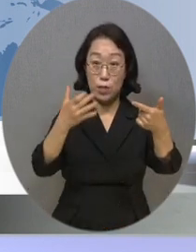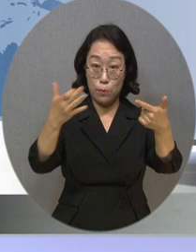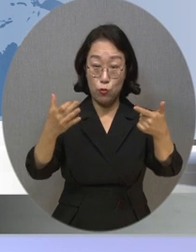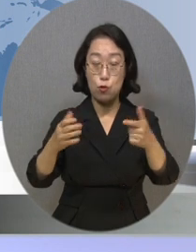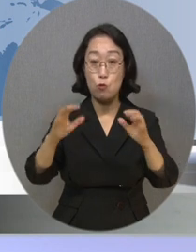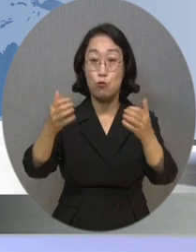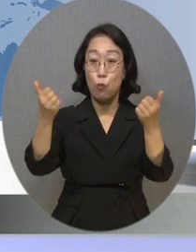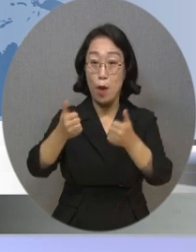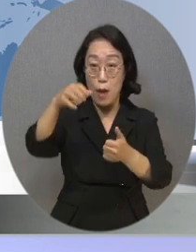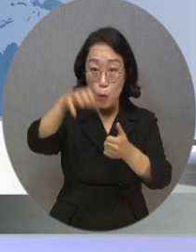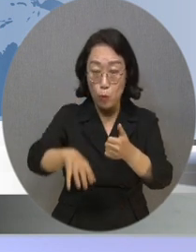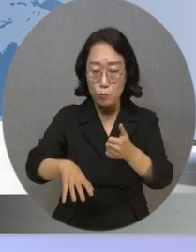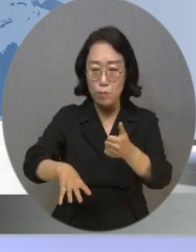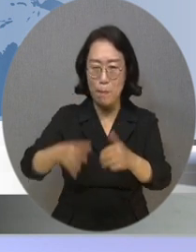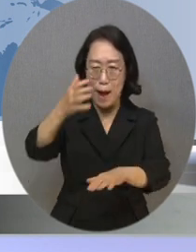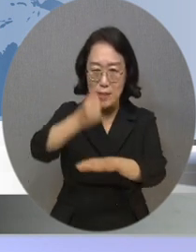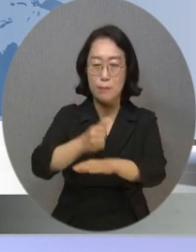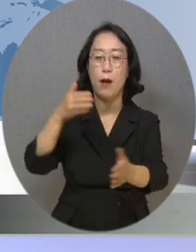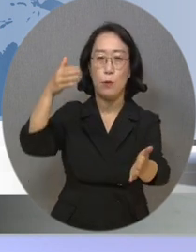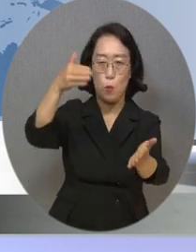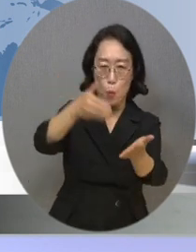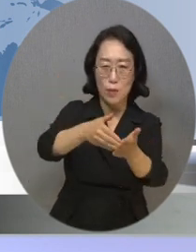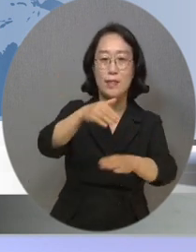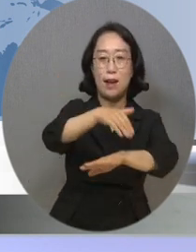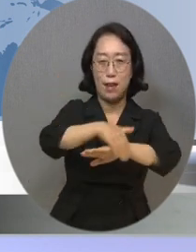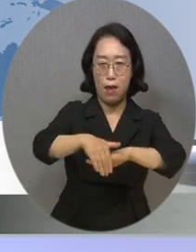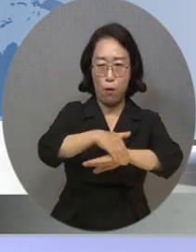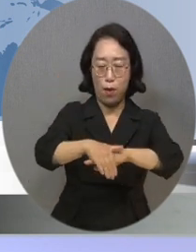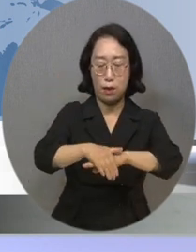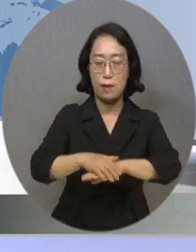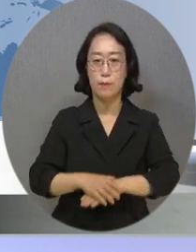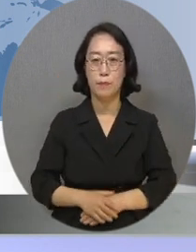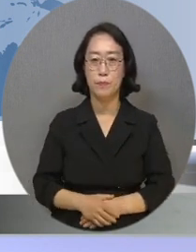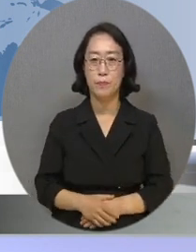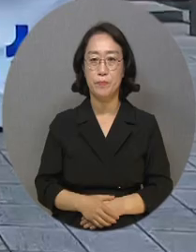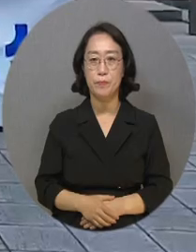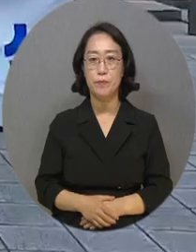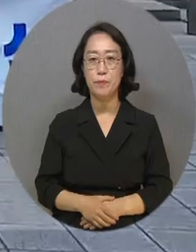국회 앞에서 막을 내릴 예정입니다 최유라 기자가 전해드립니다